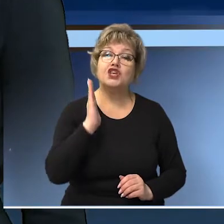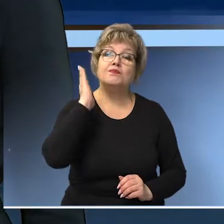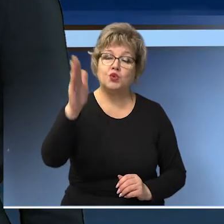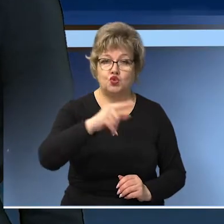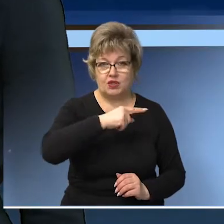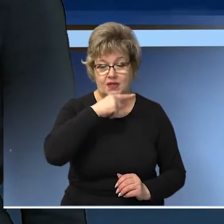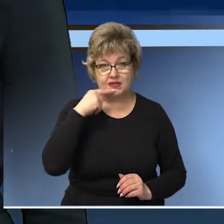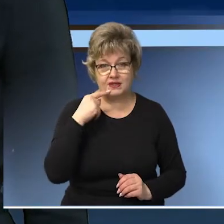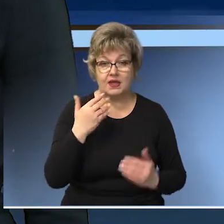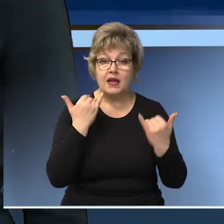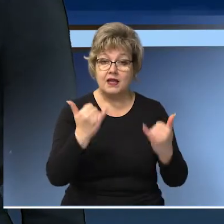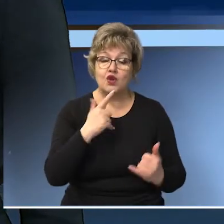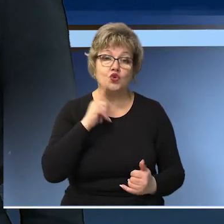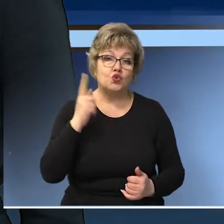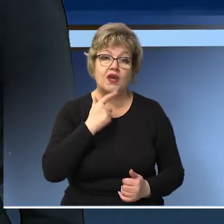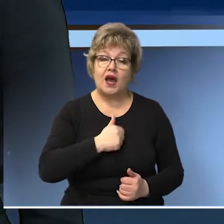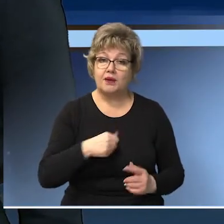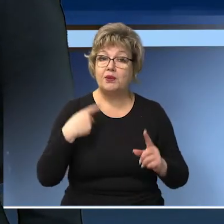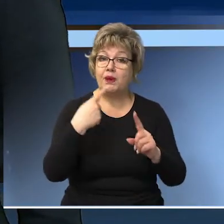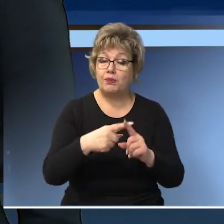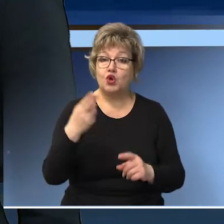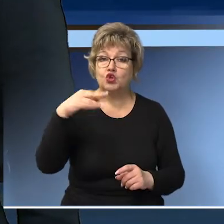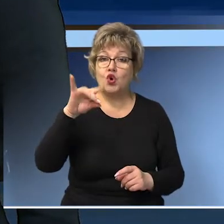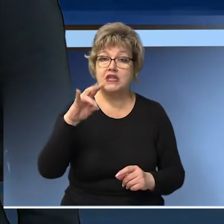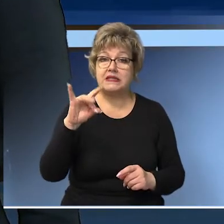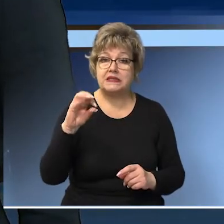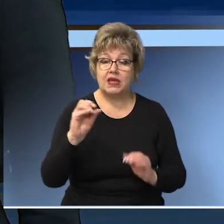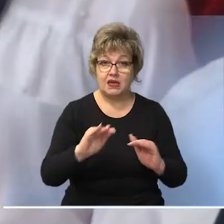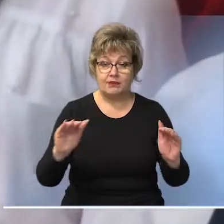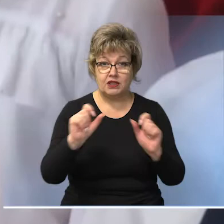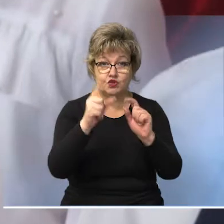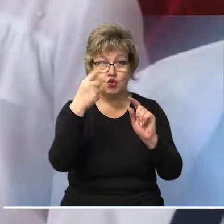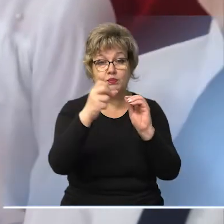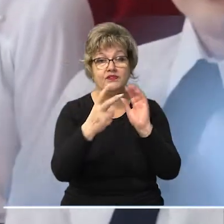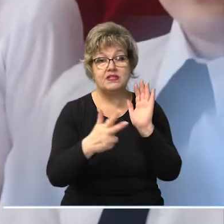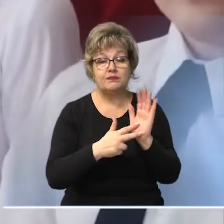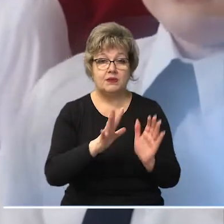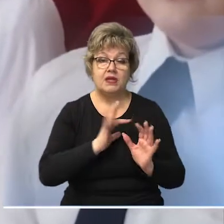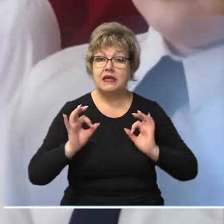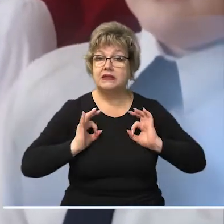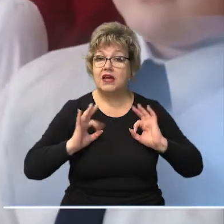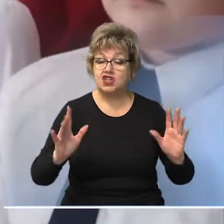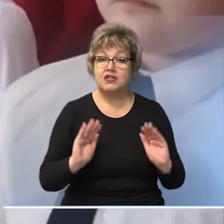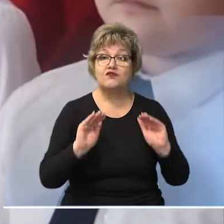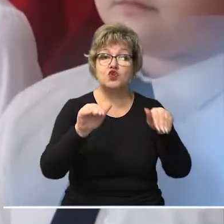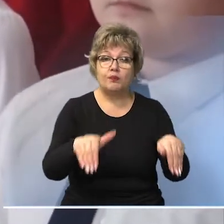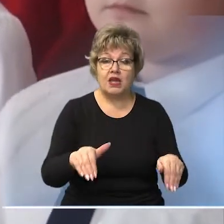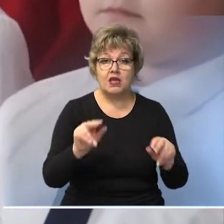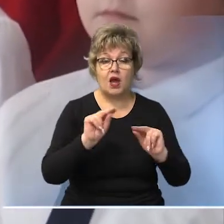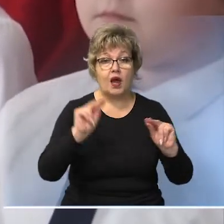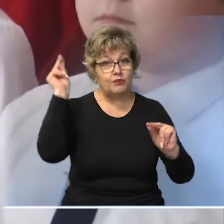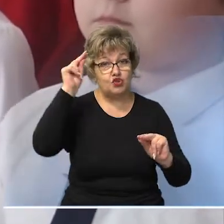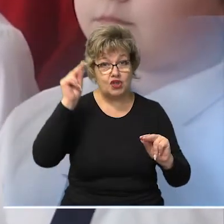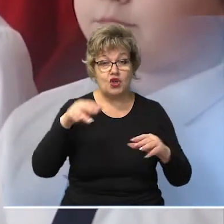Они – будущее России. Ряды юной армии пополнили донецкие ребята. В школе номер 18 состоялось торжественное